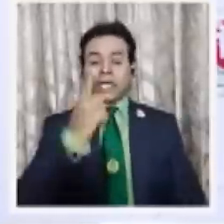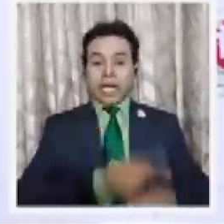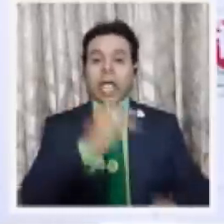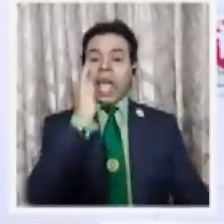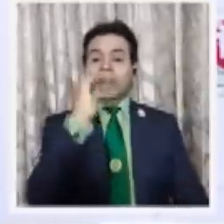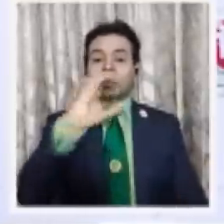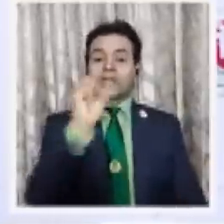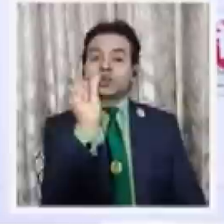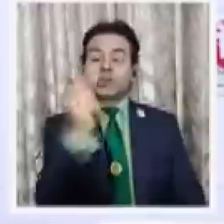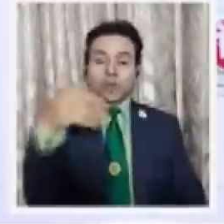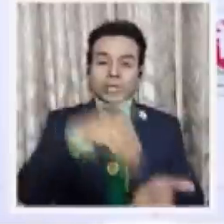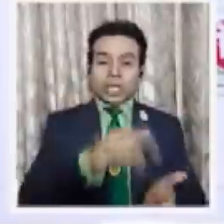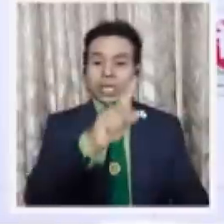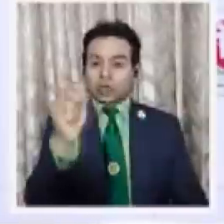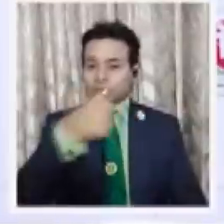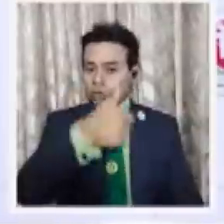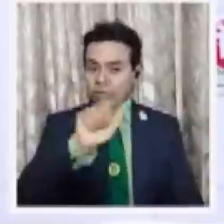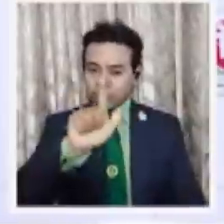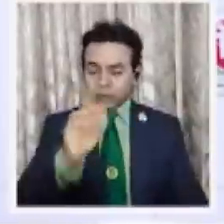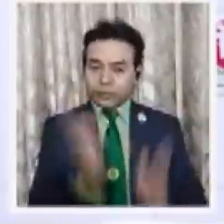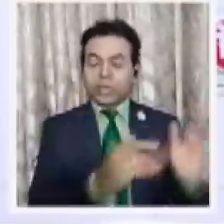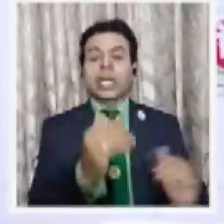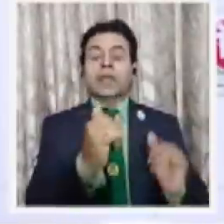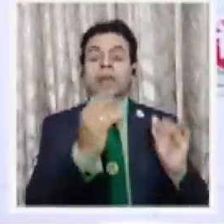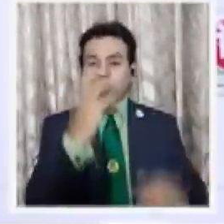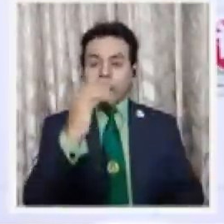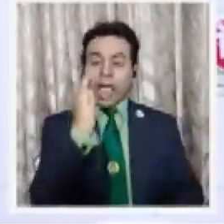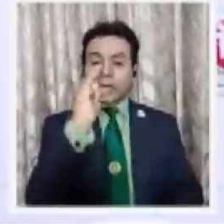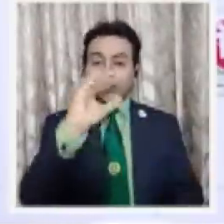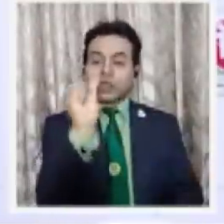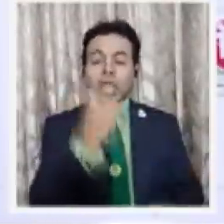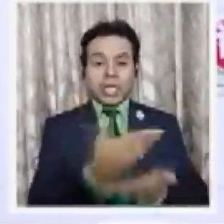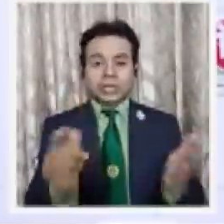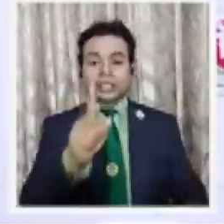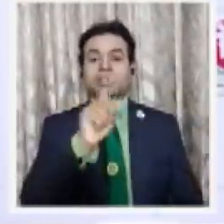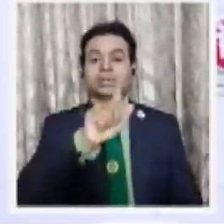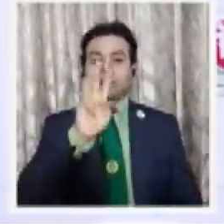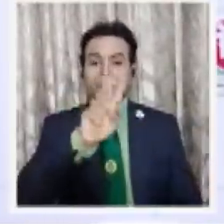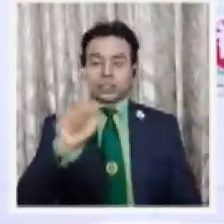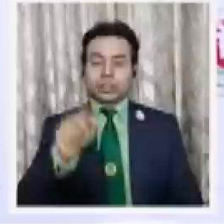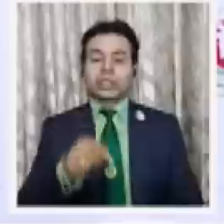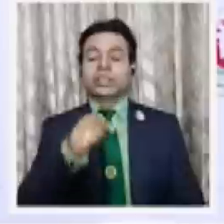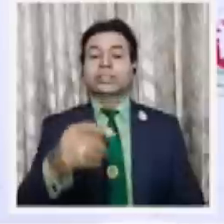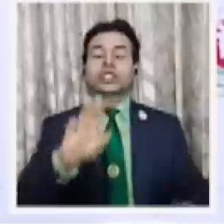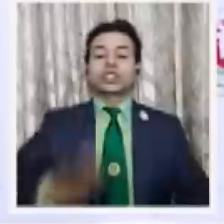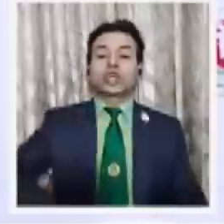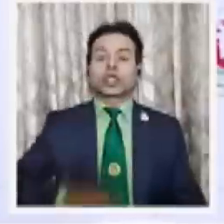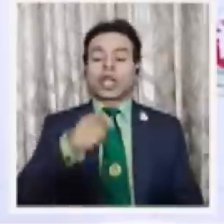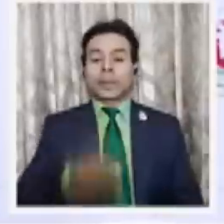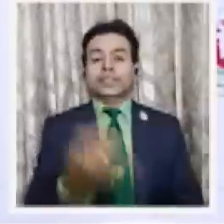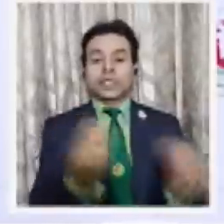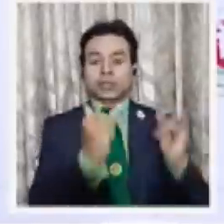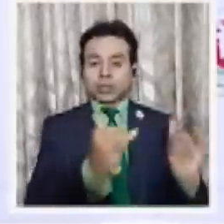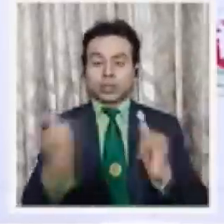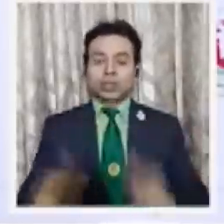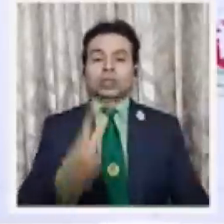2,281 জন এবং শয্যা খালি আছে 4,792টি। ঢাকা মহানগরীতে আইসিইউ শয্যায় রুগী ভর্তি আছেন